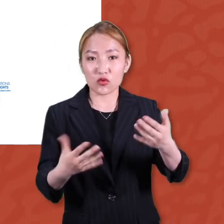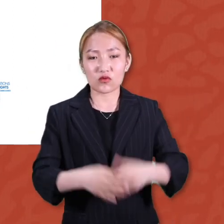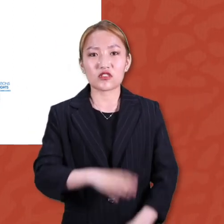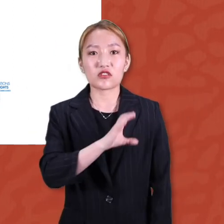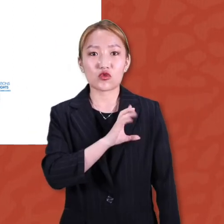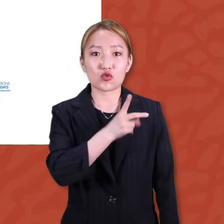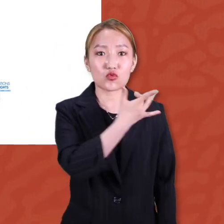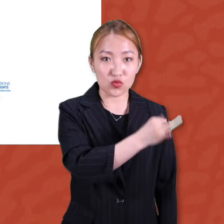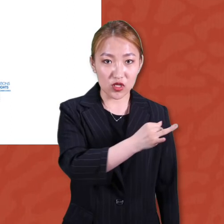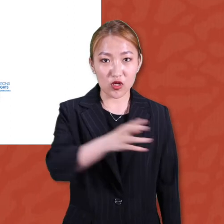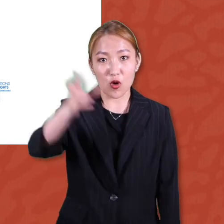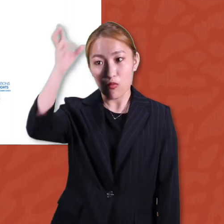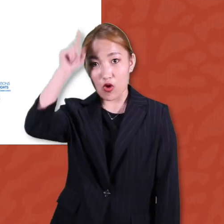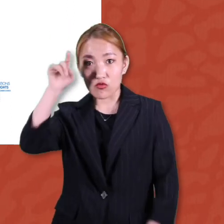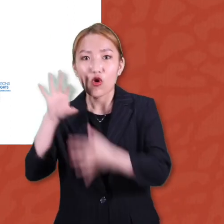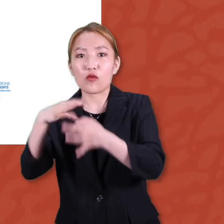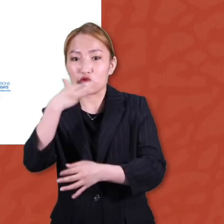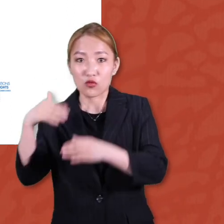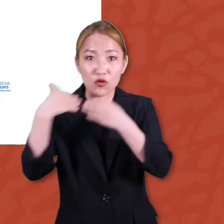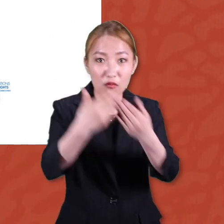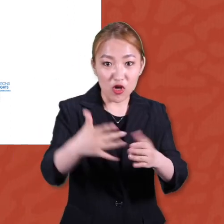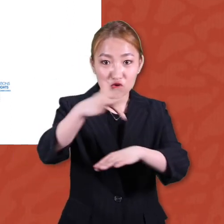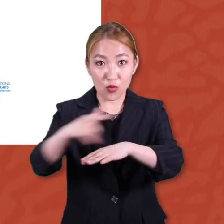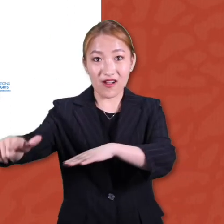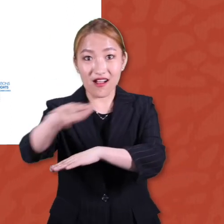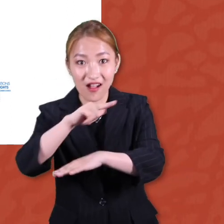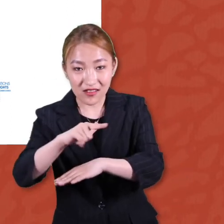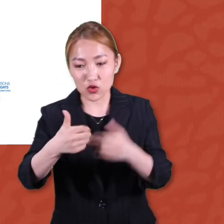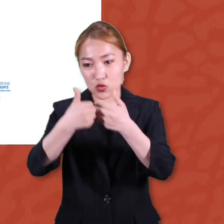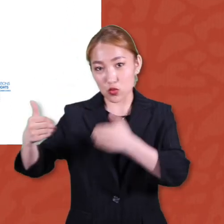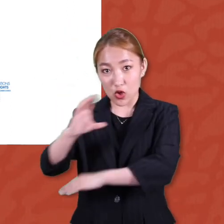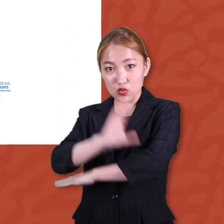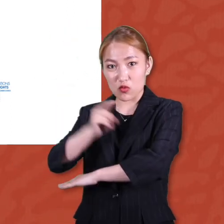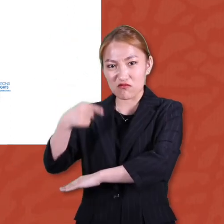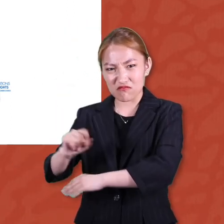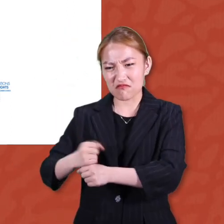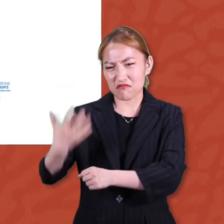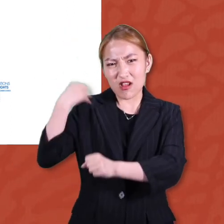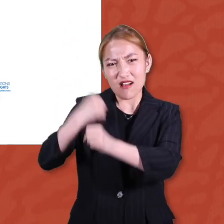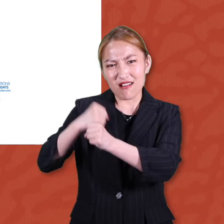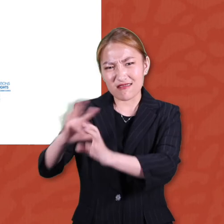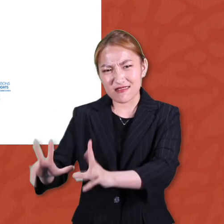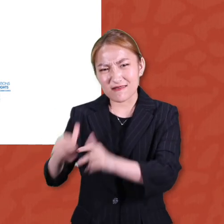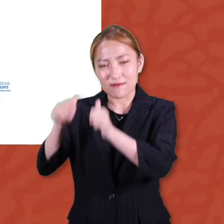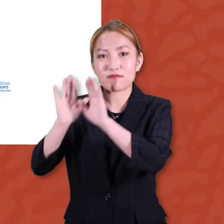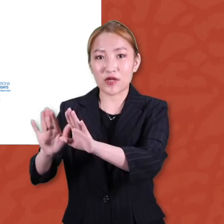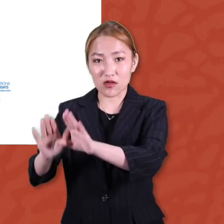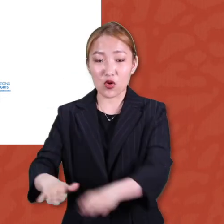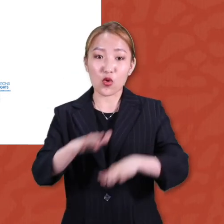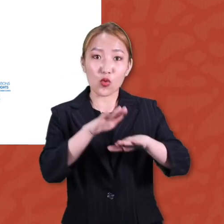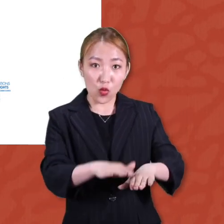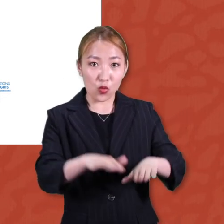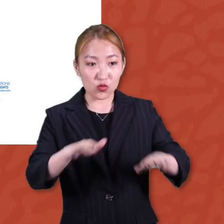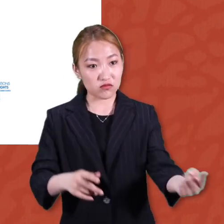Сэтгэл зүй боловсролын зөвлөгөө өгөх төвүүд болон тусгай сургуулиудын үүргийг бэхжүүлсэн. Хүүхэд